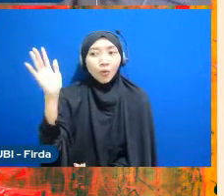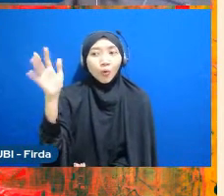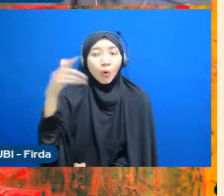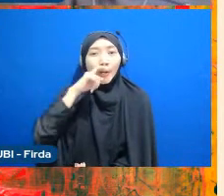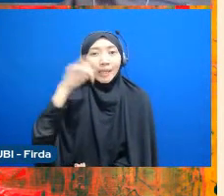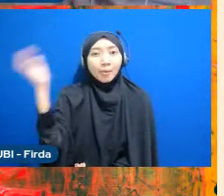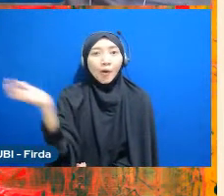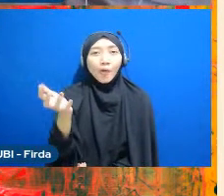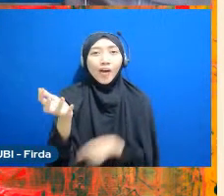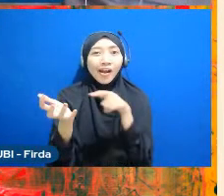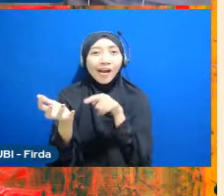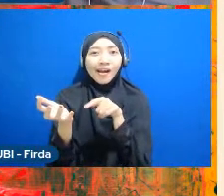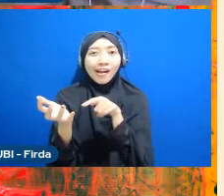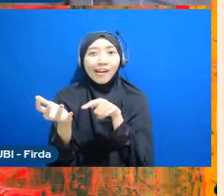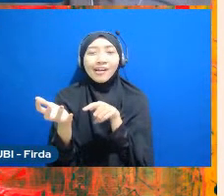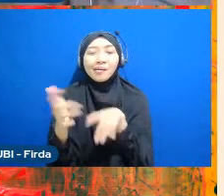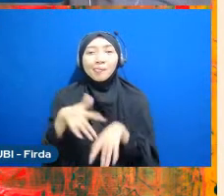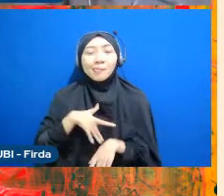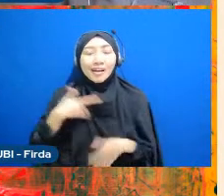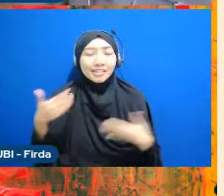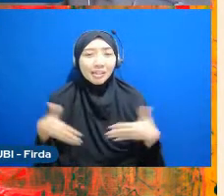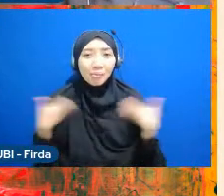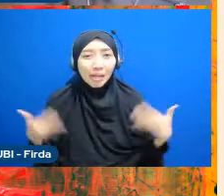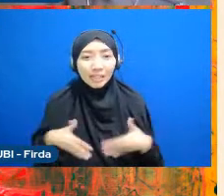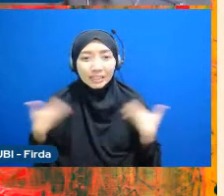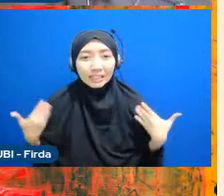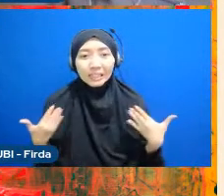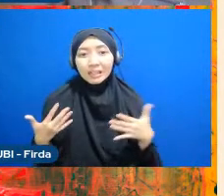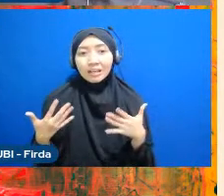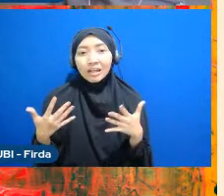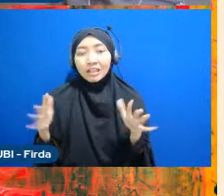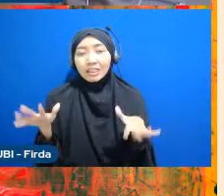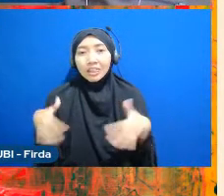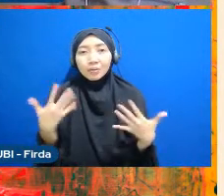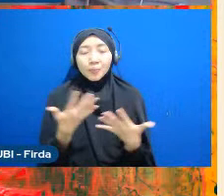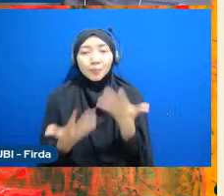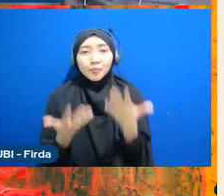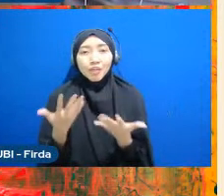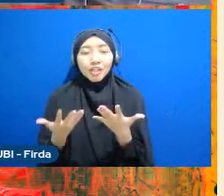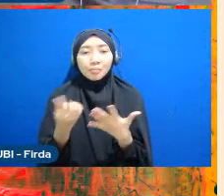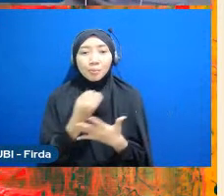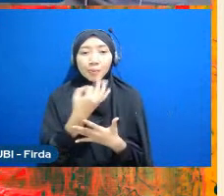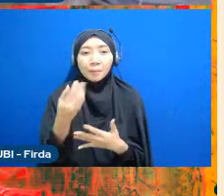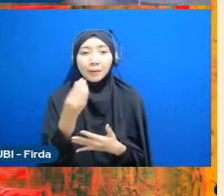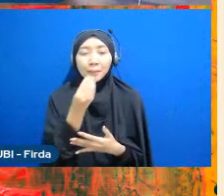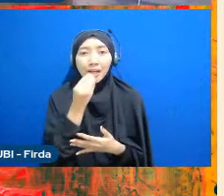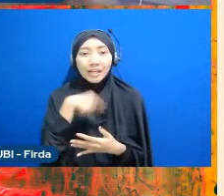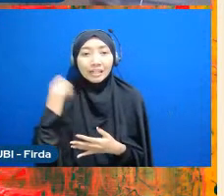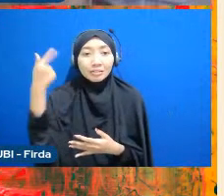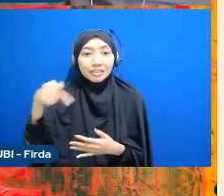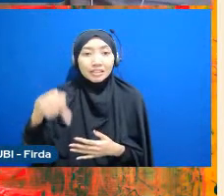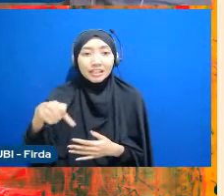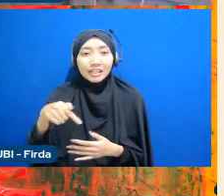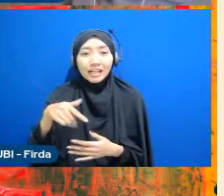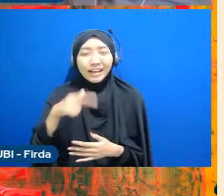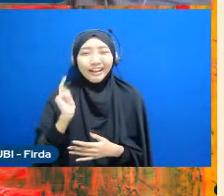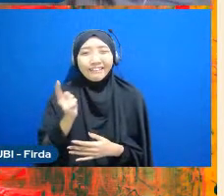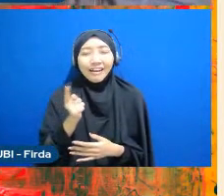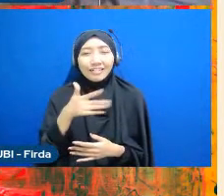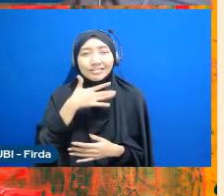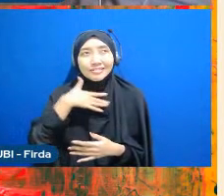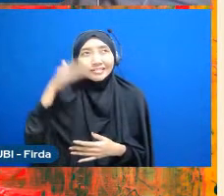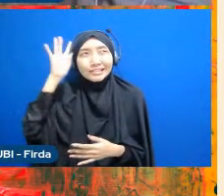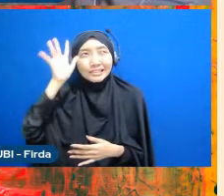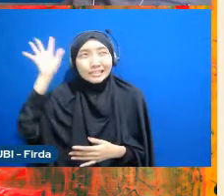sesuatu. Rasa bahagia, kemudian mungkin ada beberapa makanan yang sampai sekarang tuh masih kerasa gitu ya di lidah saya itu